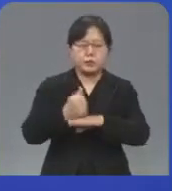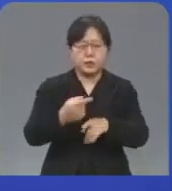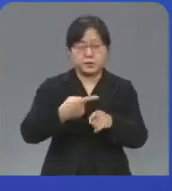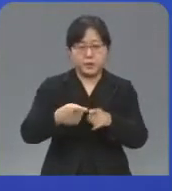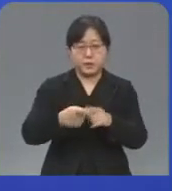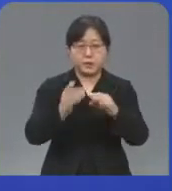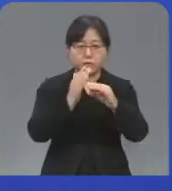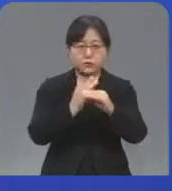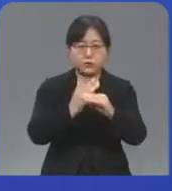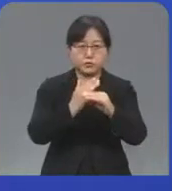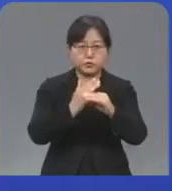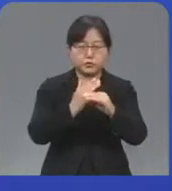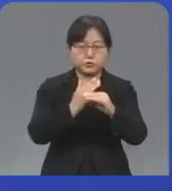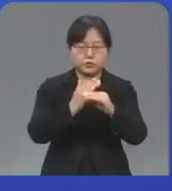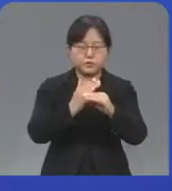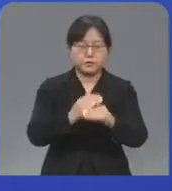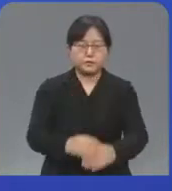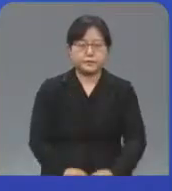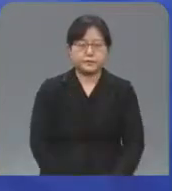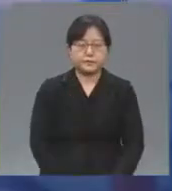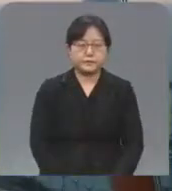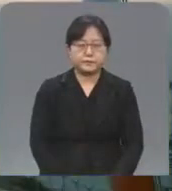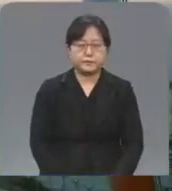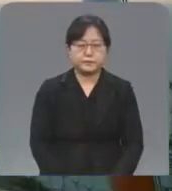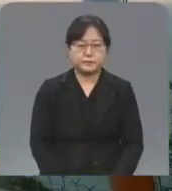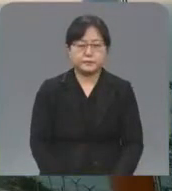평가입니다. 보도에 민소훈 기자입니다.